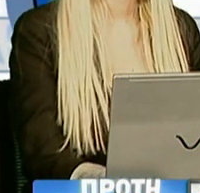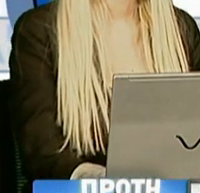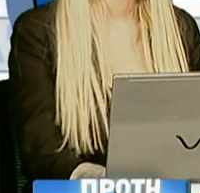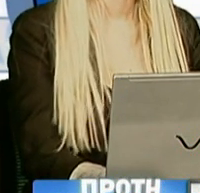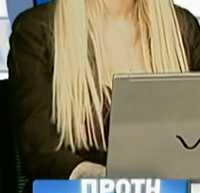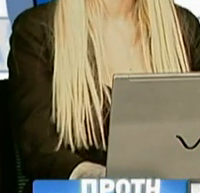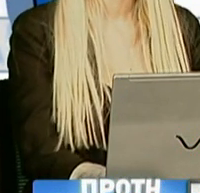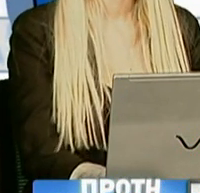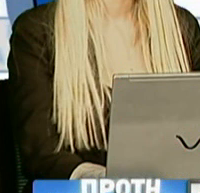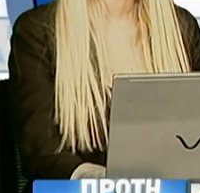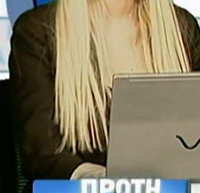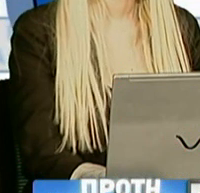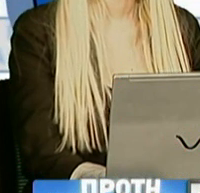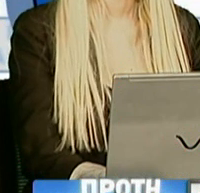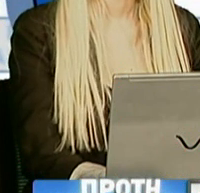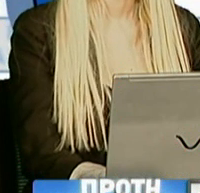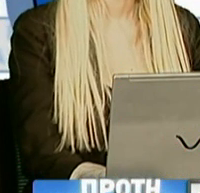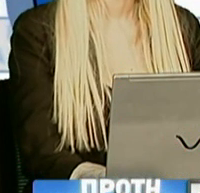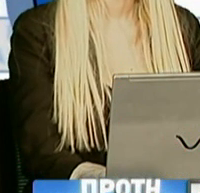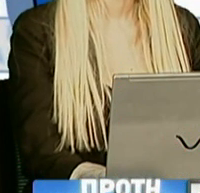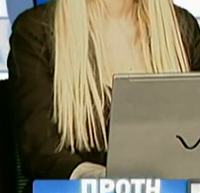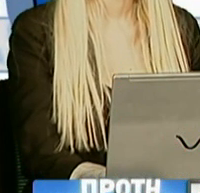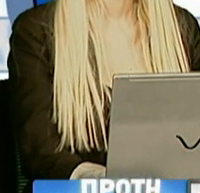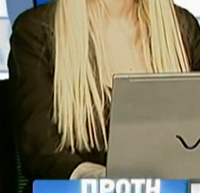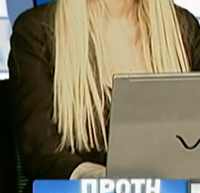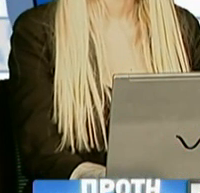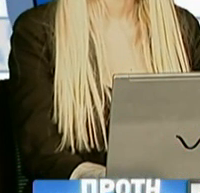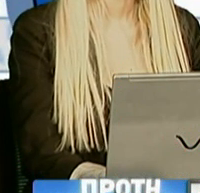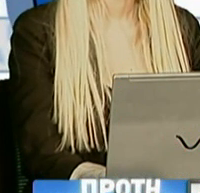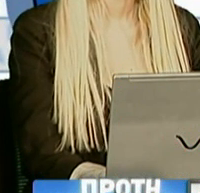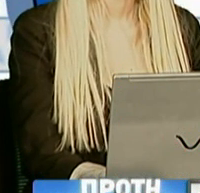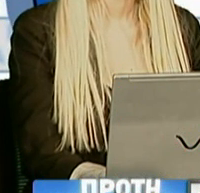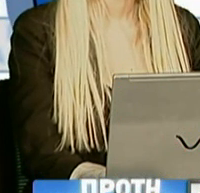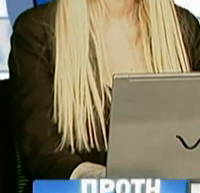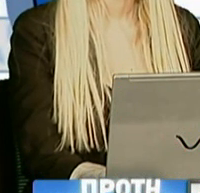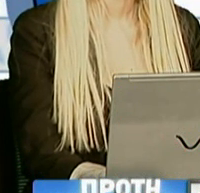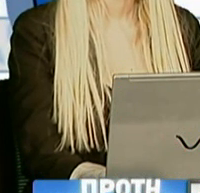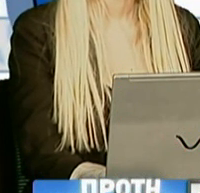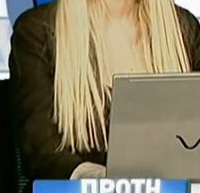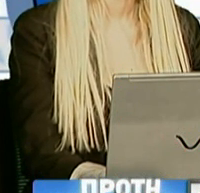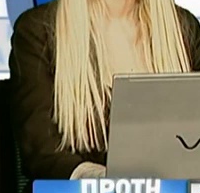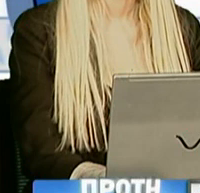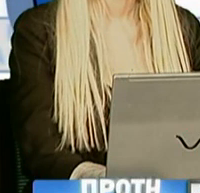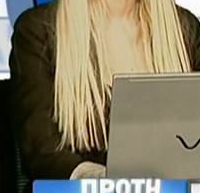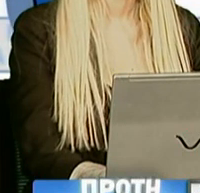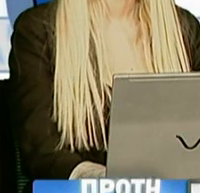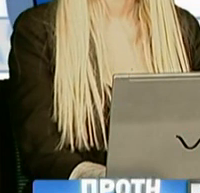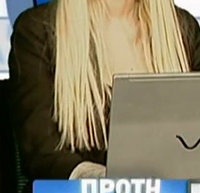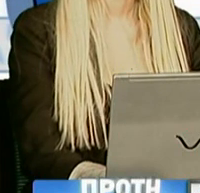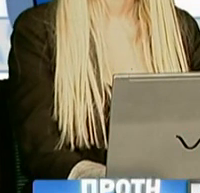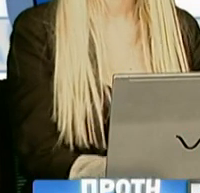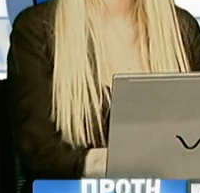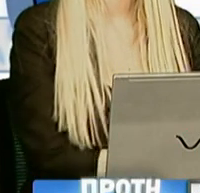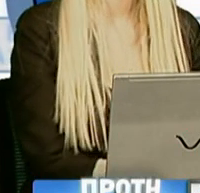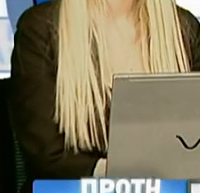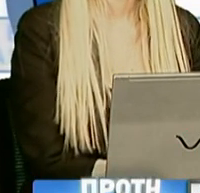χώρα εκφράζουμε την Ελλάδα του χθες, ο ΣΥΡΙΖΑ εκφράζει του προχθές, είπε ο κ. Βενιζέλος και τόνισε ότι ο ΣΥΡΙΖΑ φοβάται μη βγει η